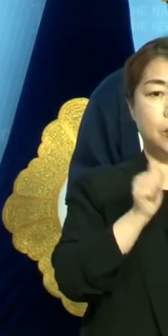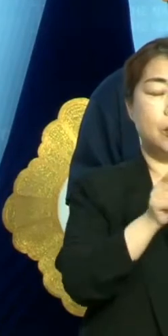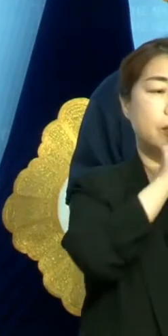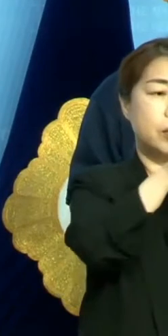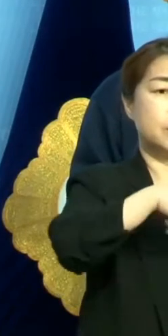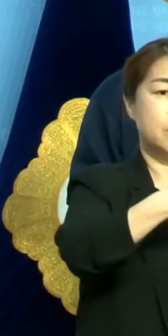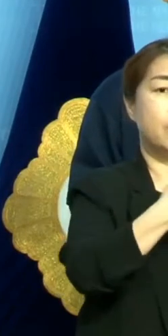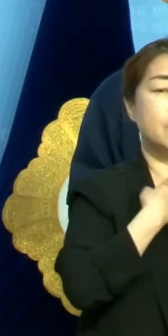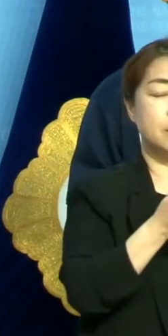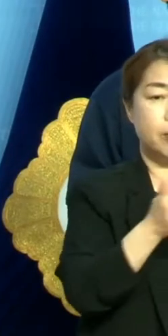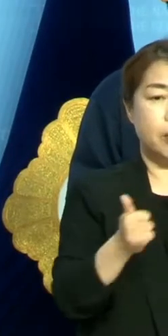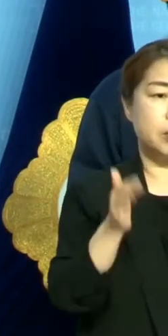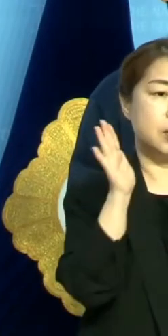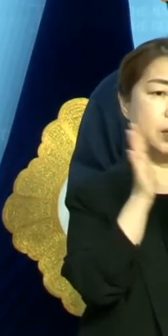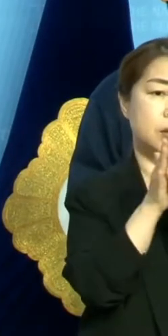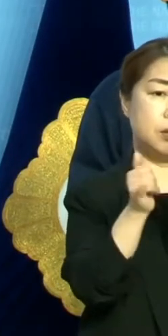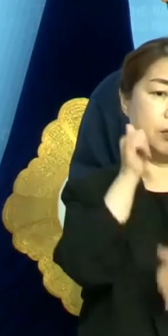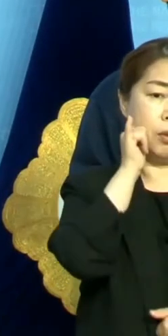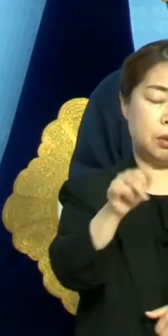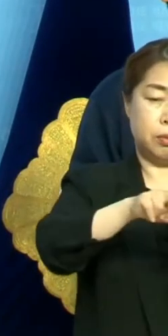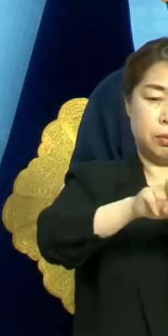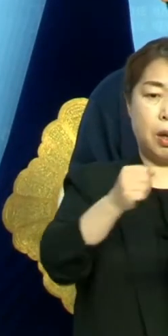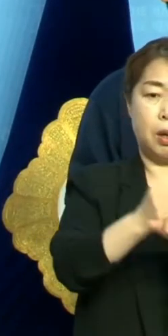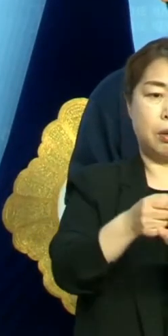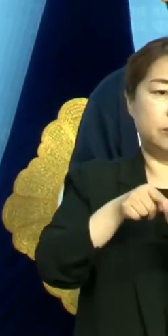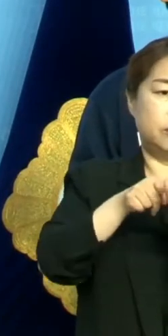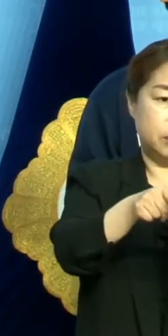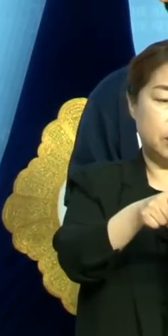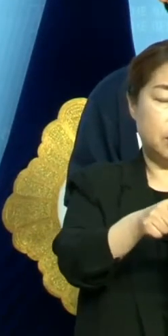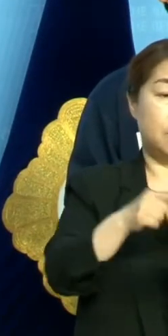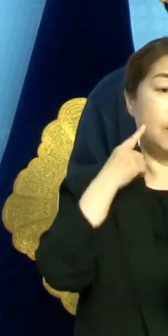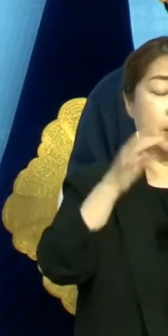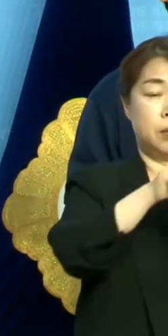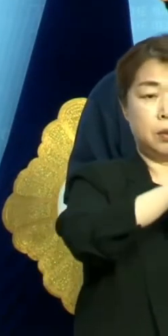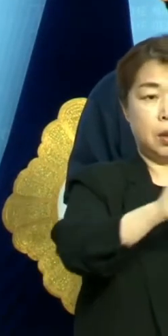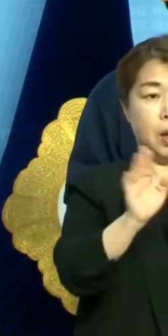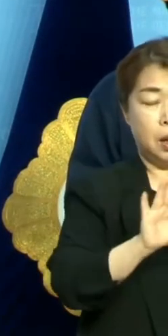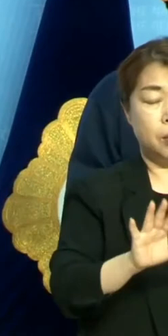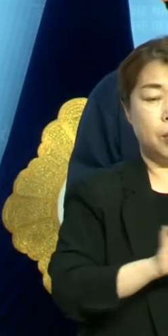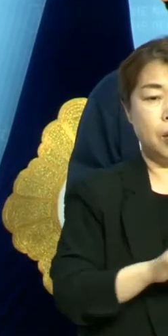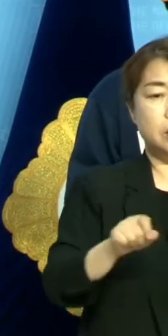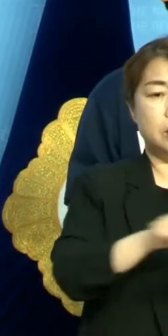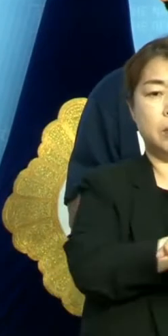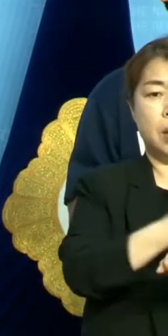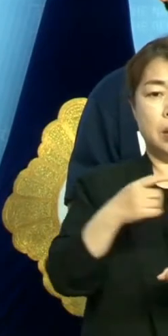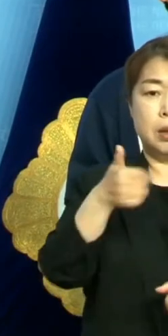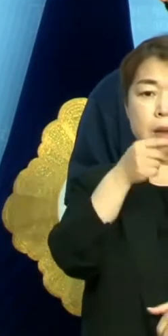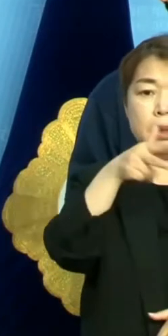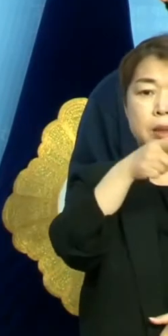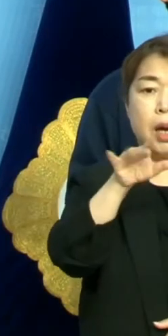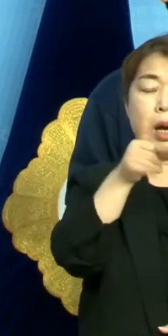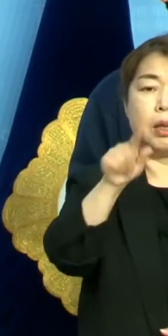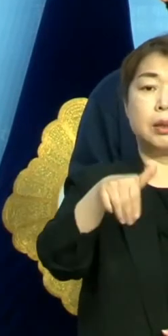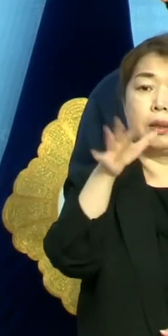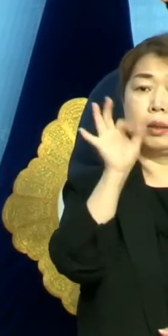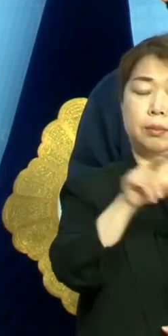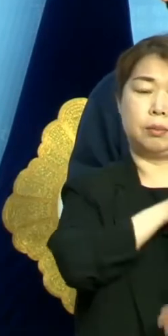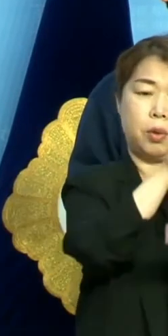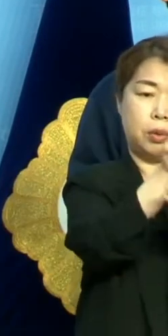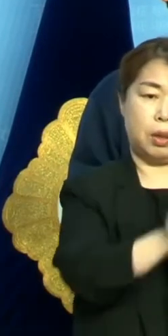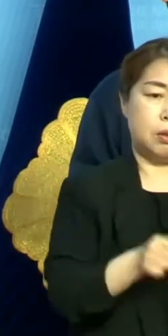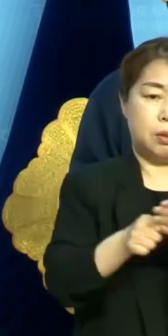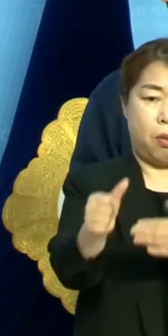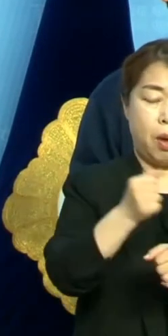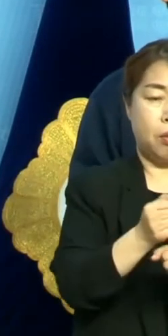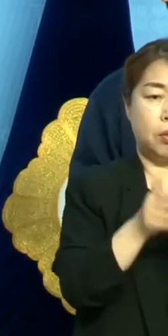전화를 벌어 소송을 취하할 것을 요구했고 취하지 않을 경우 특별 장학금 명당 에서 제외 될 것이며 소송이